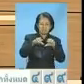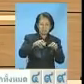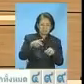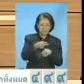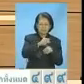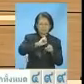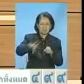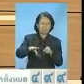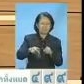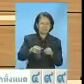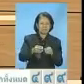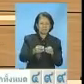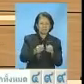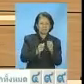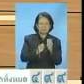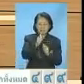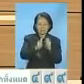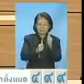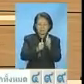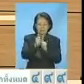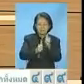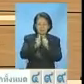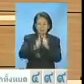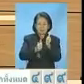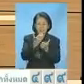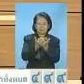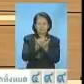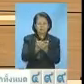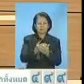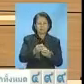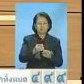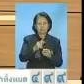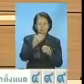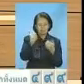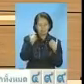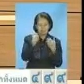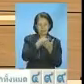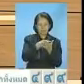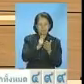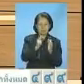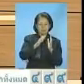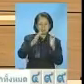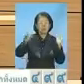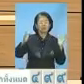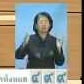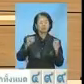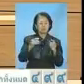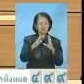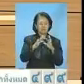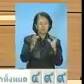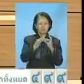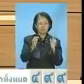ที่อื่นไม่อย่างนั้นผลประโยชน์มหาศาลฮะหลายเรื่องเป็นเรื่องไม่จริ